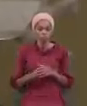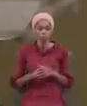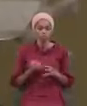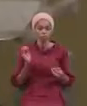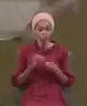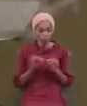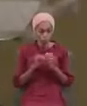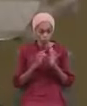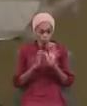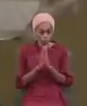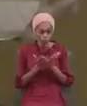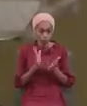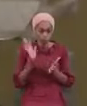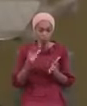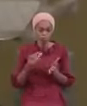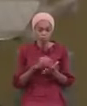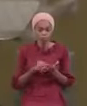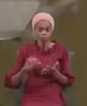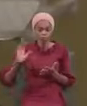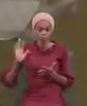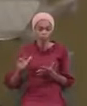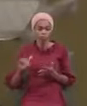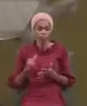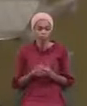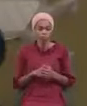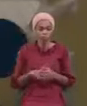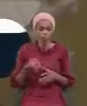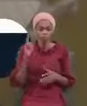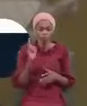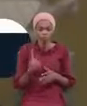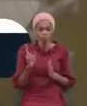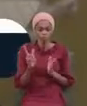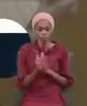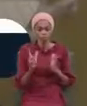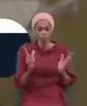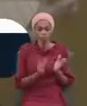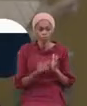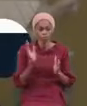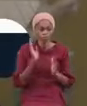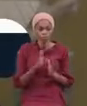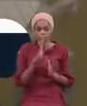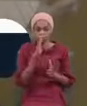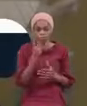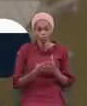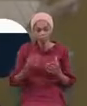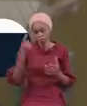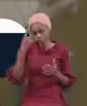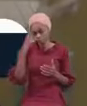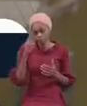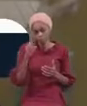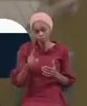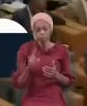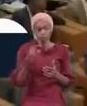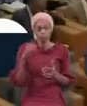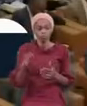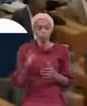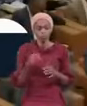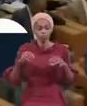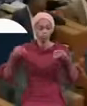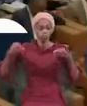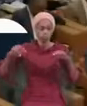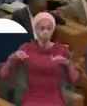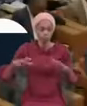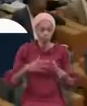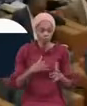15 il y aura une seule loi pour toute l'assemblée pour vous et pour l'étranger